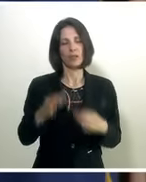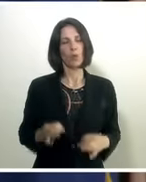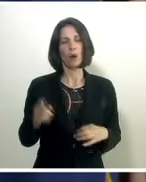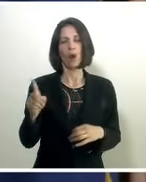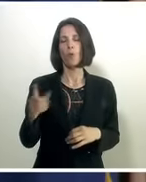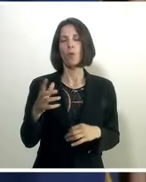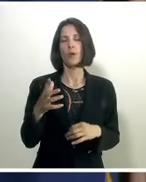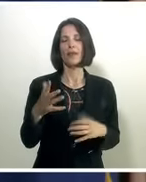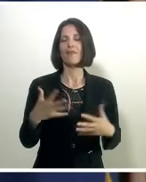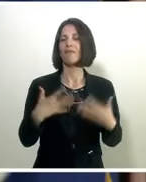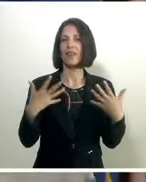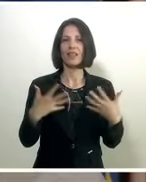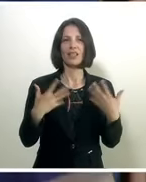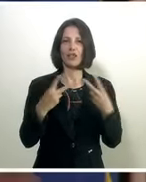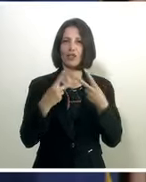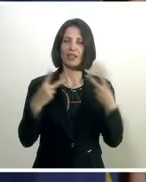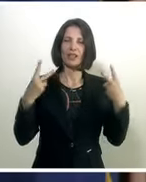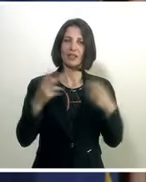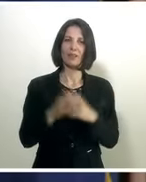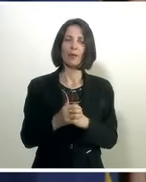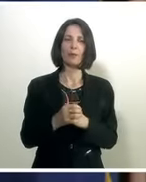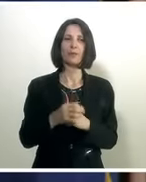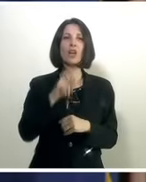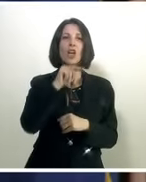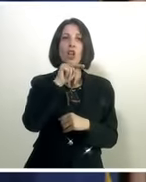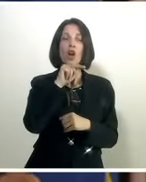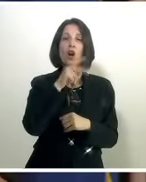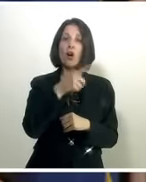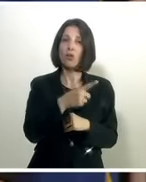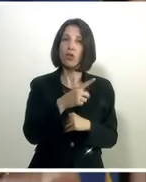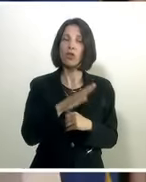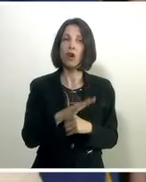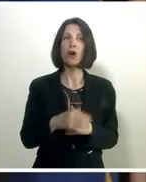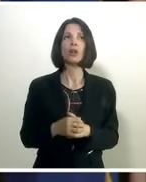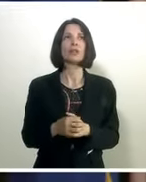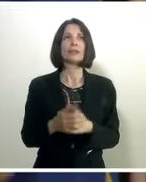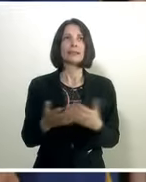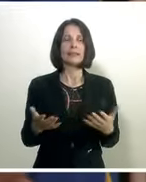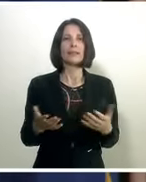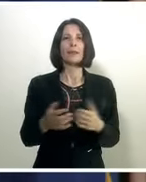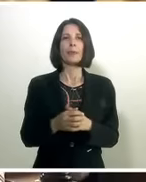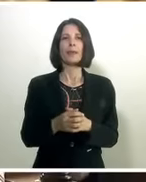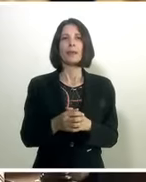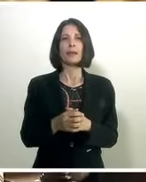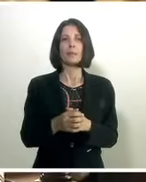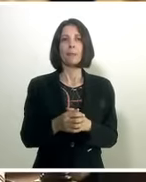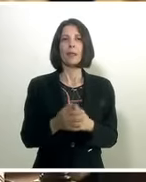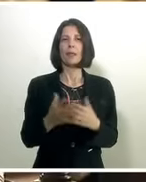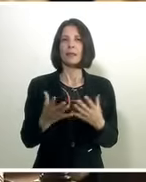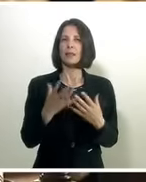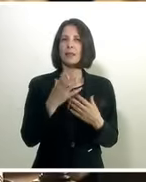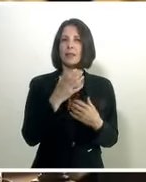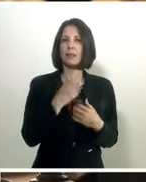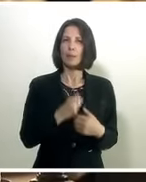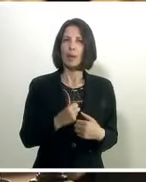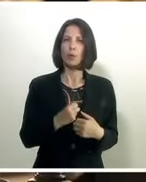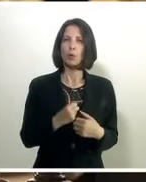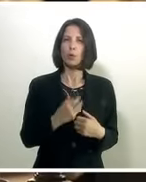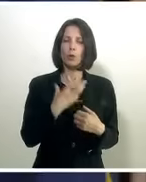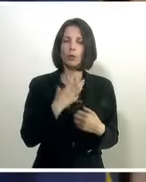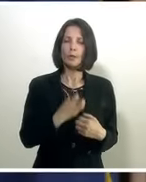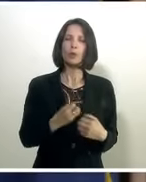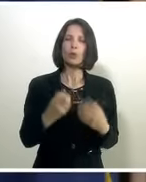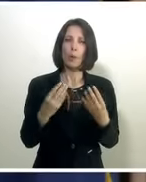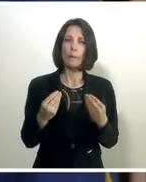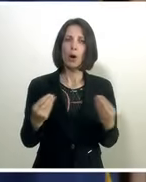e suo nonno anche se dispiacque molto per questo tant'è che quando anche mio zio manifestò